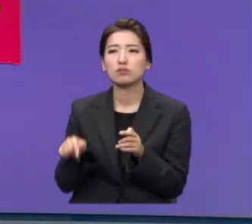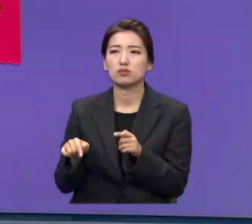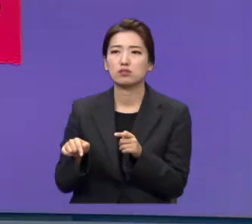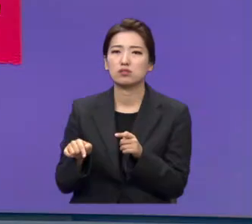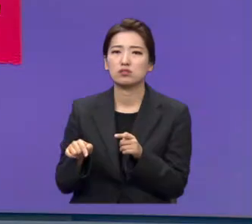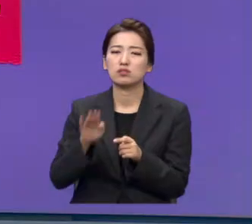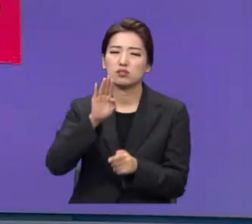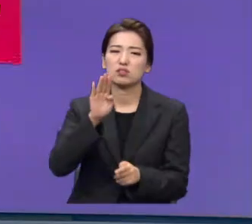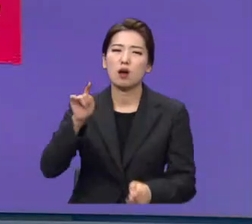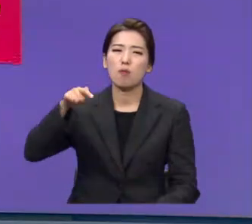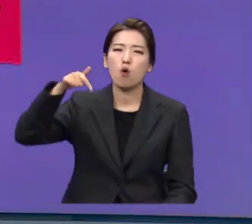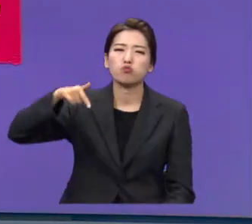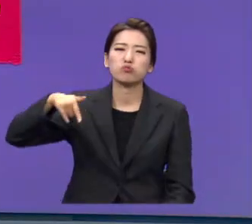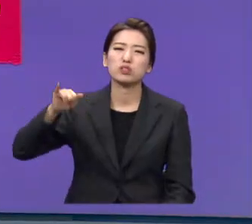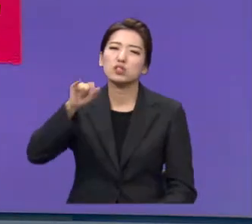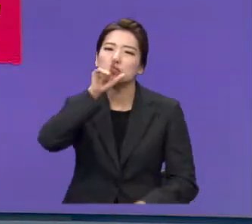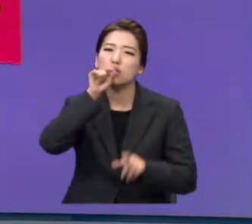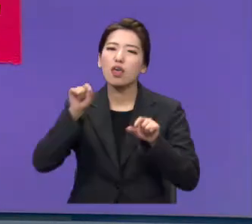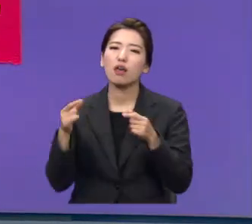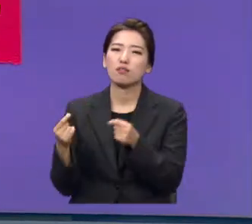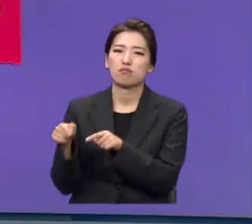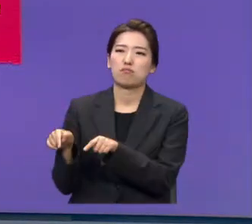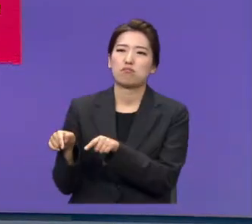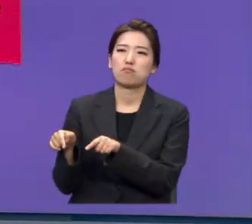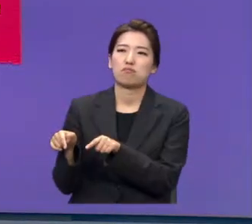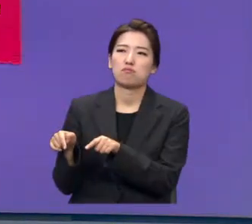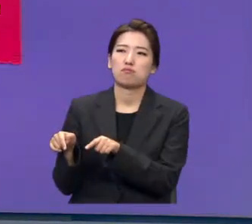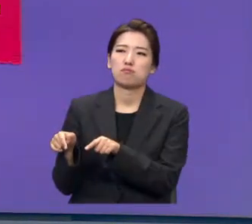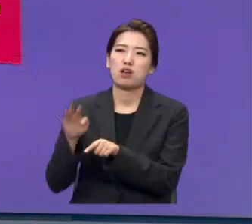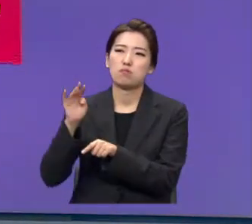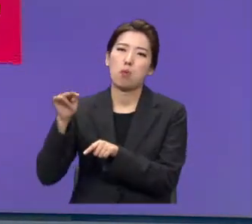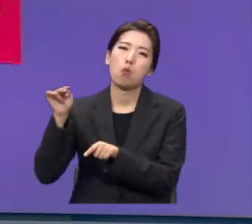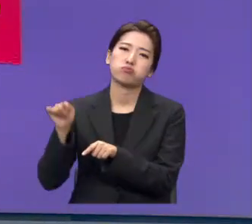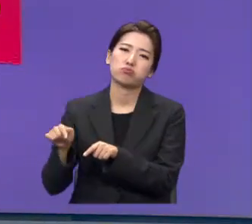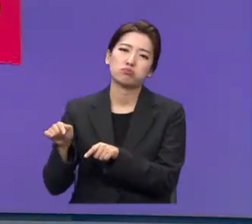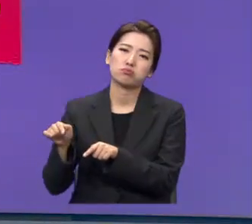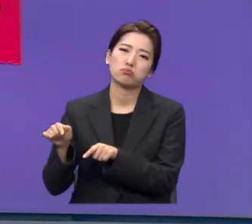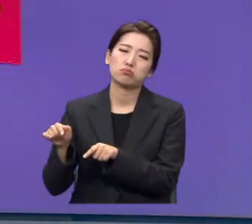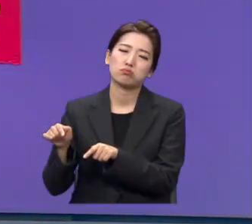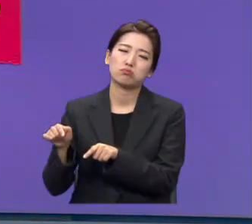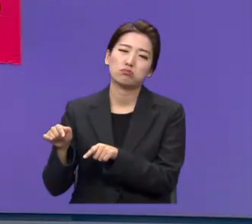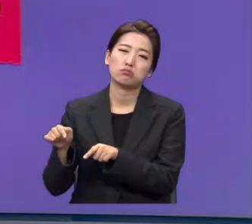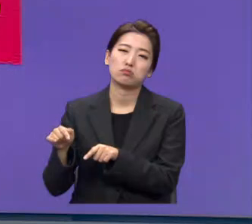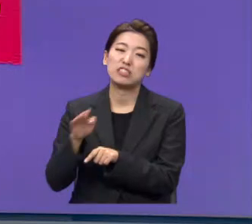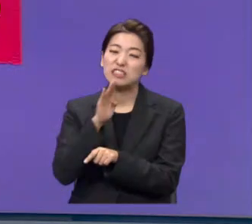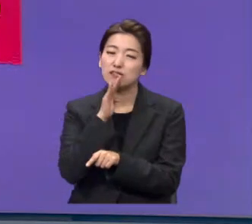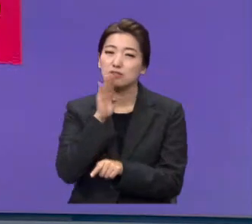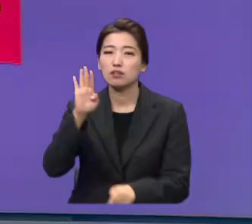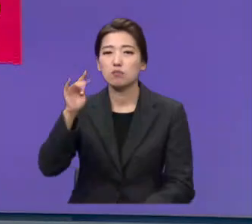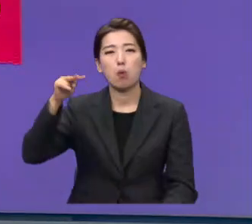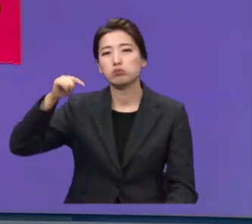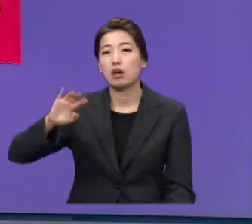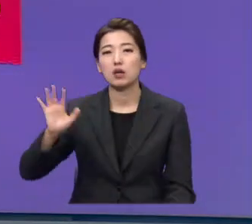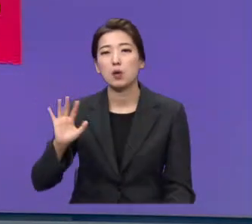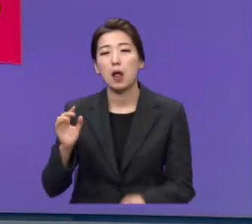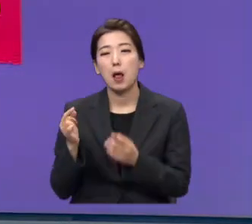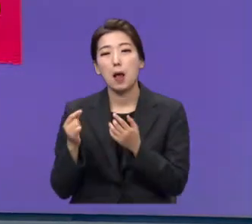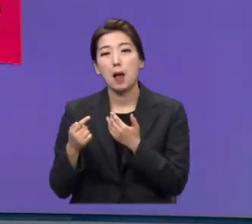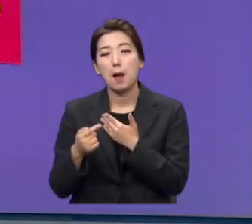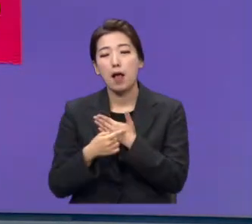떨어지는 순간 선거 승리 DNA 영원히 사라질거다 뻐꾸기 같은 유사 보수입니다 유사